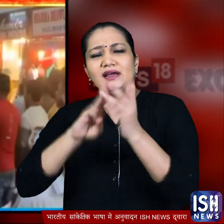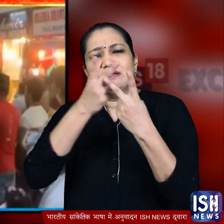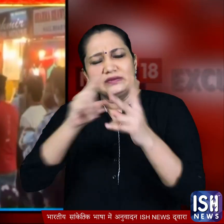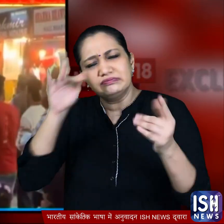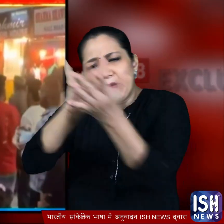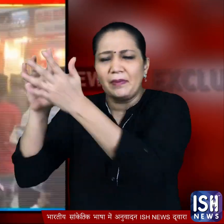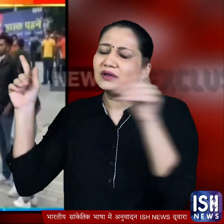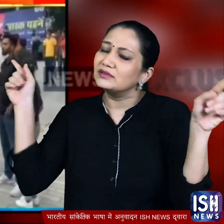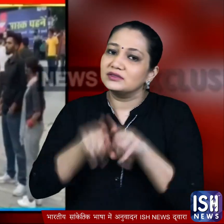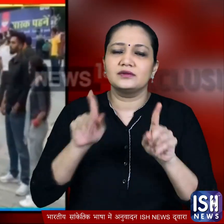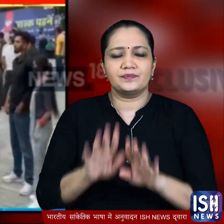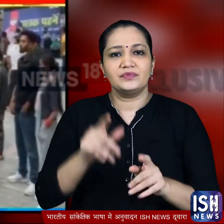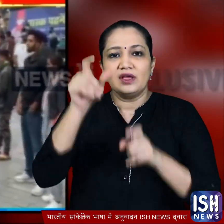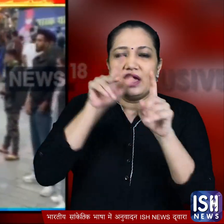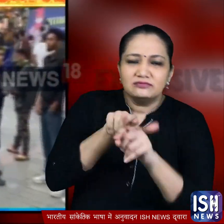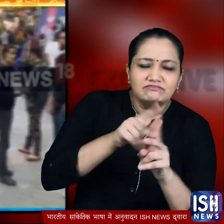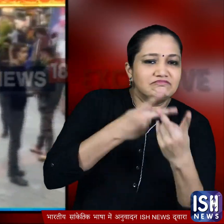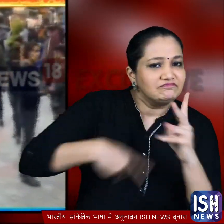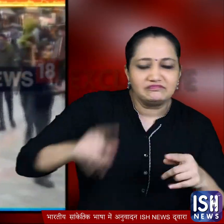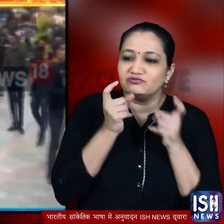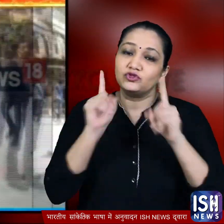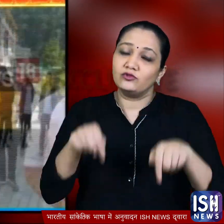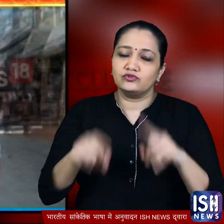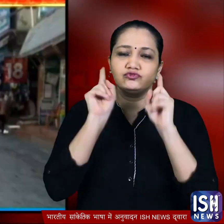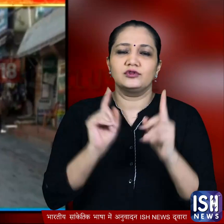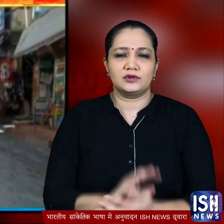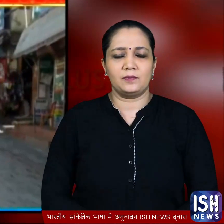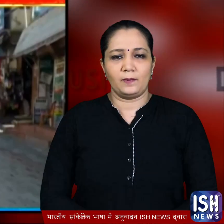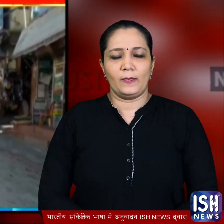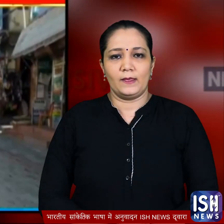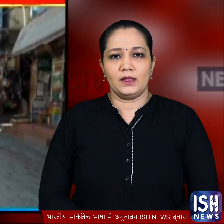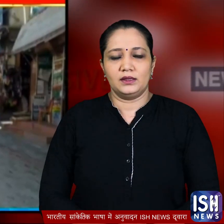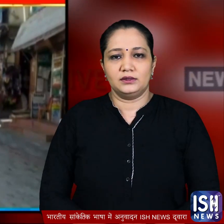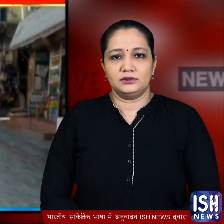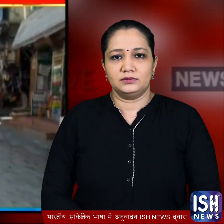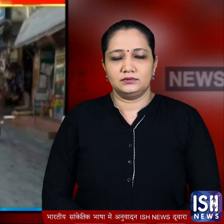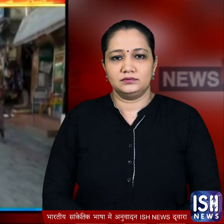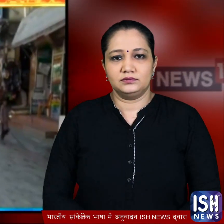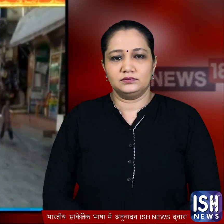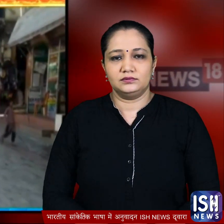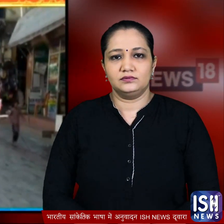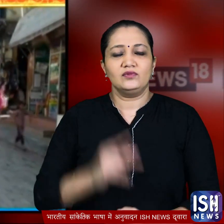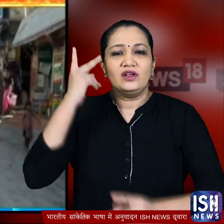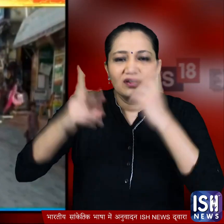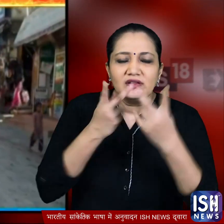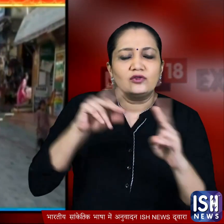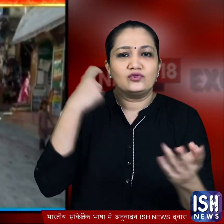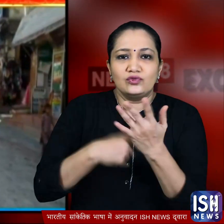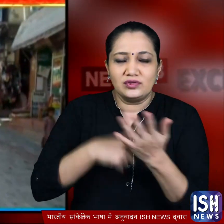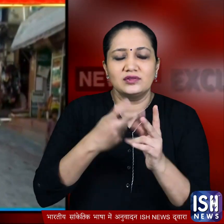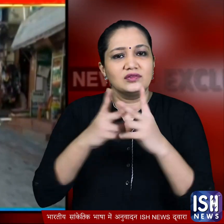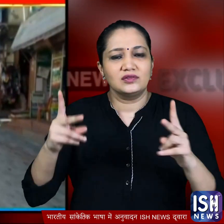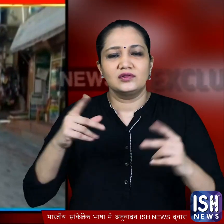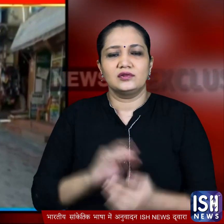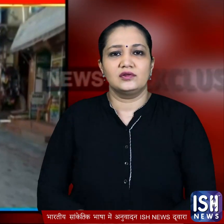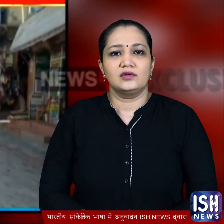जगहों पर भी हालात ऐसे ही हैं, जिस पर प्रशासन ने सख्ती बरतनी शुरू कर दी है। पुलिस के द्वारा 308 जो है वो चालान यहाँ पर कोविड-19 के काटे गए, जिसमें